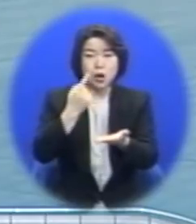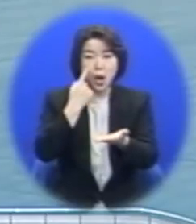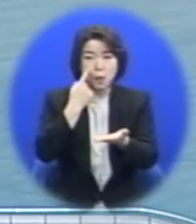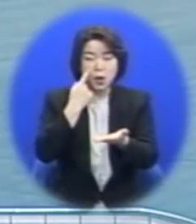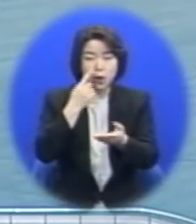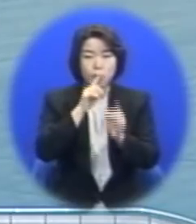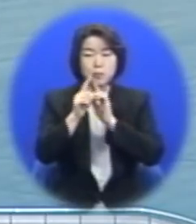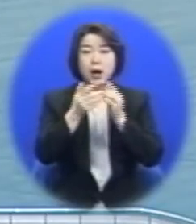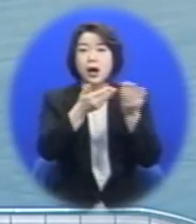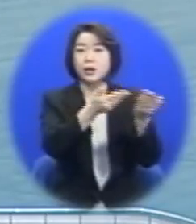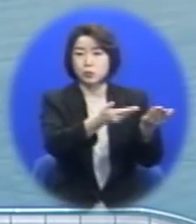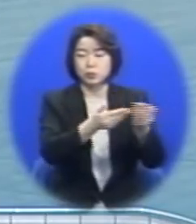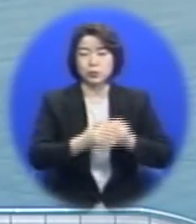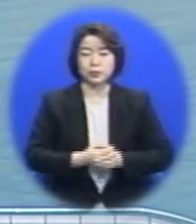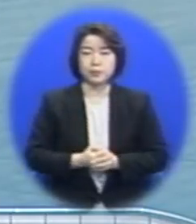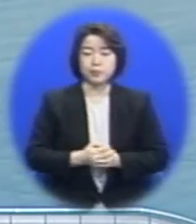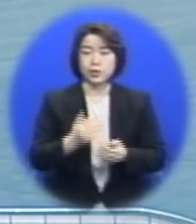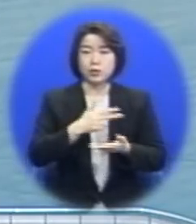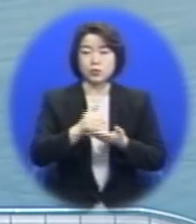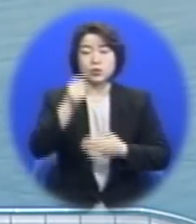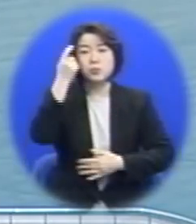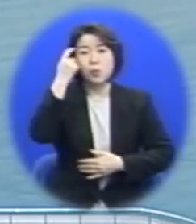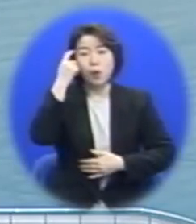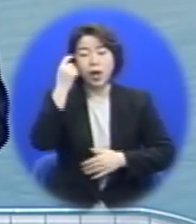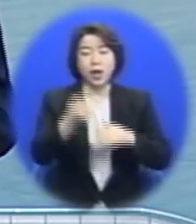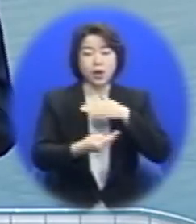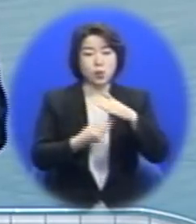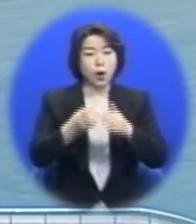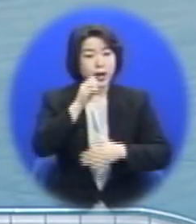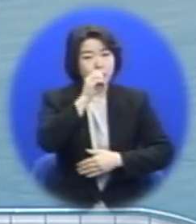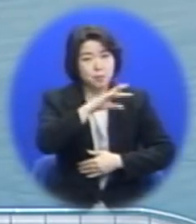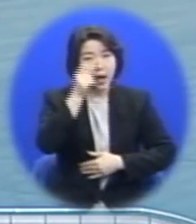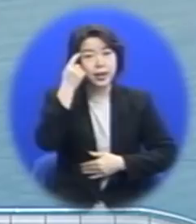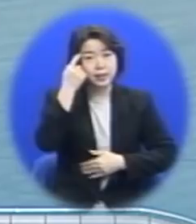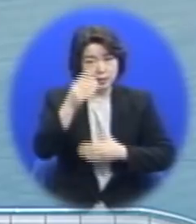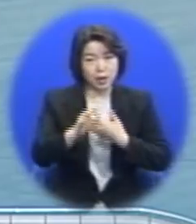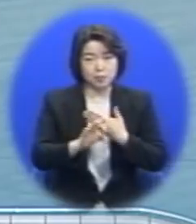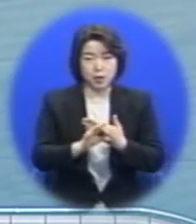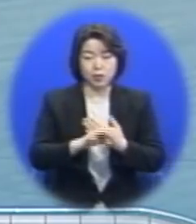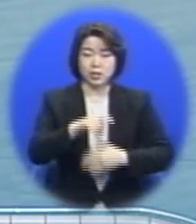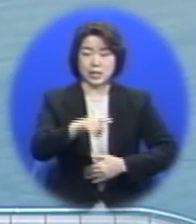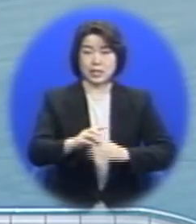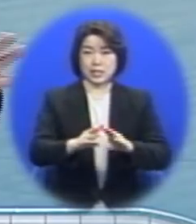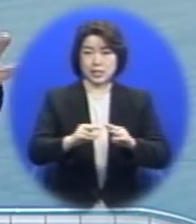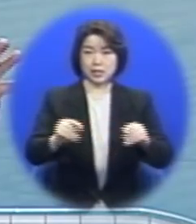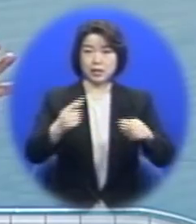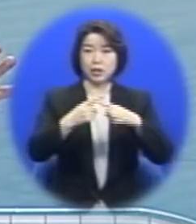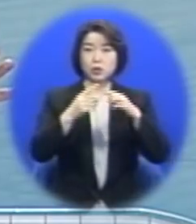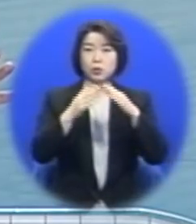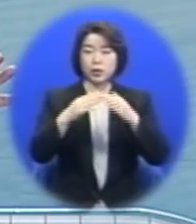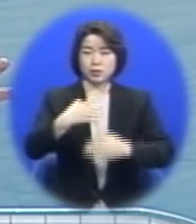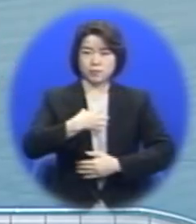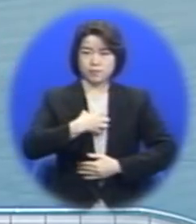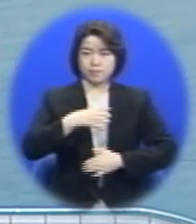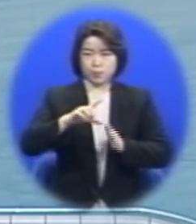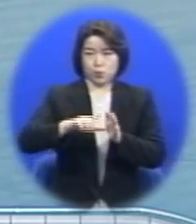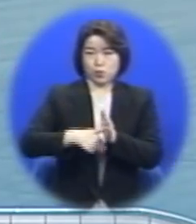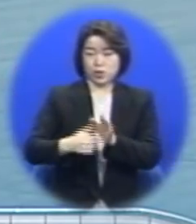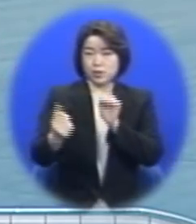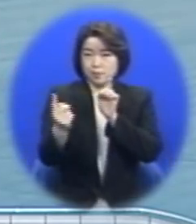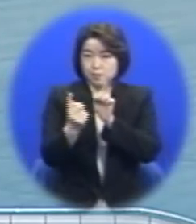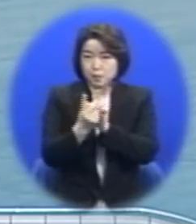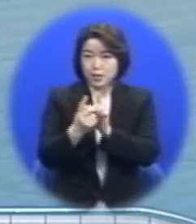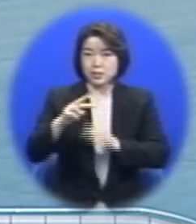말씀을 하셨습니다. 주님이 왜 요한에게 그렇게 하셨는가 하면 이 땅의 교회는 위기를 당한다